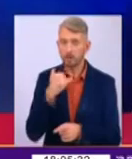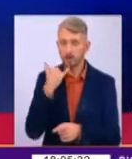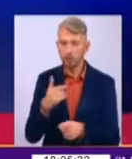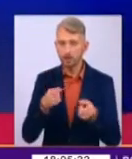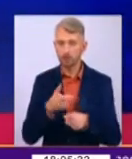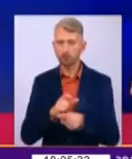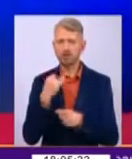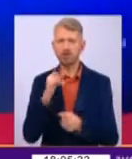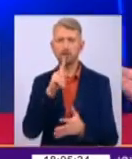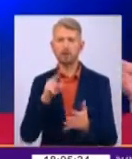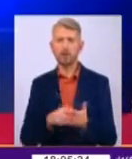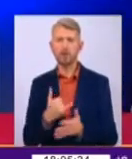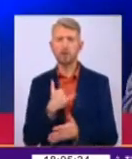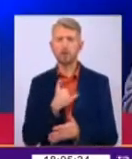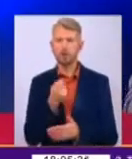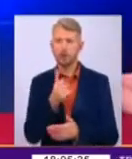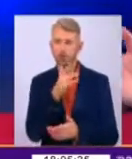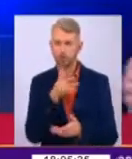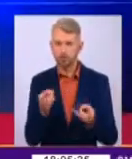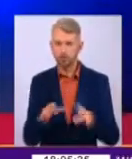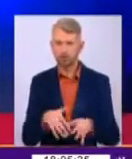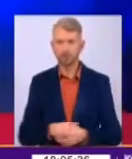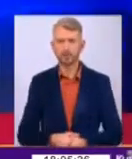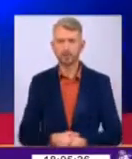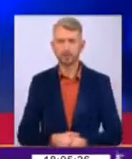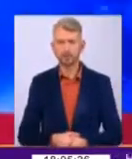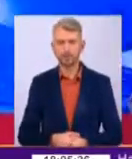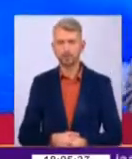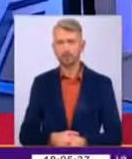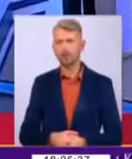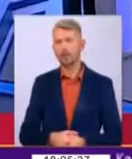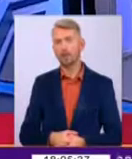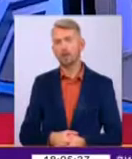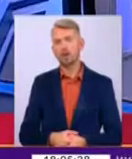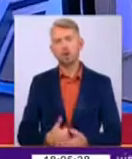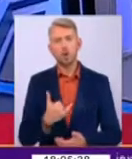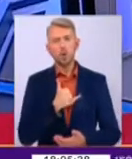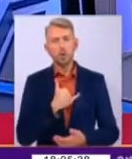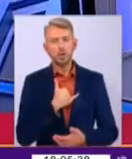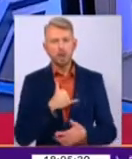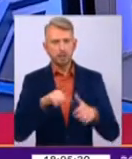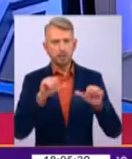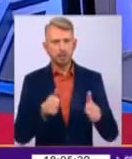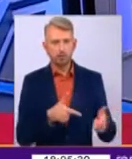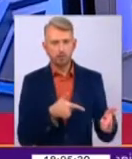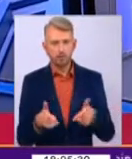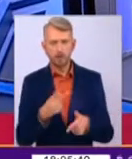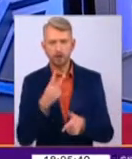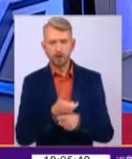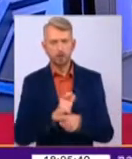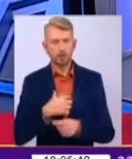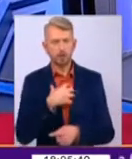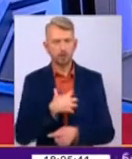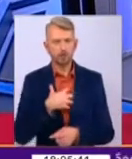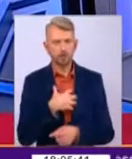Дійсно, дуже цікаве питання. В нас небагато часу. Прошу, ну, в нас сформувались два дуже